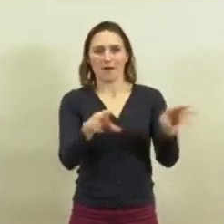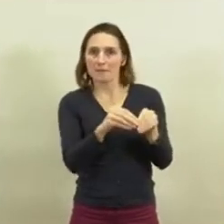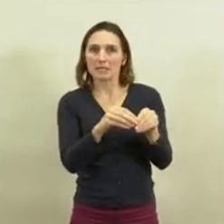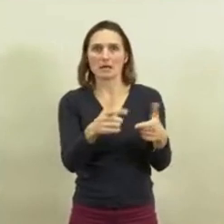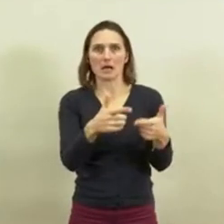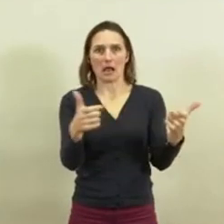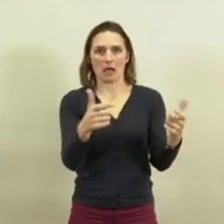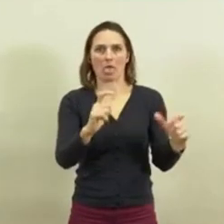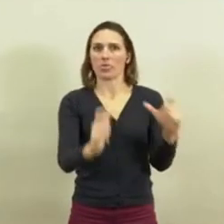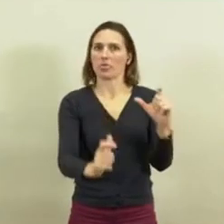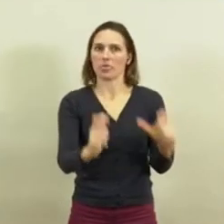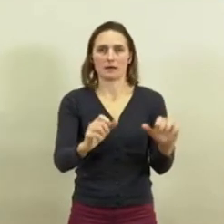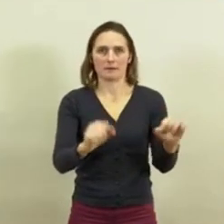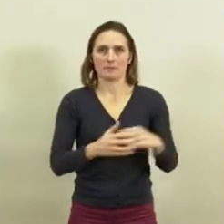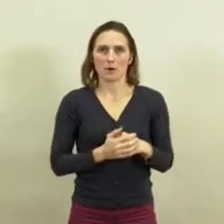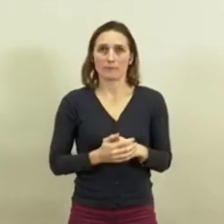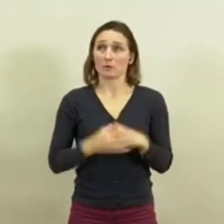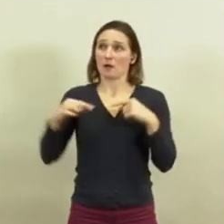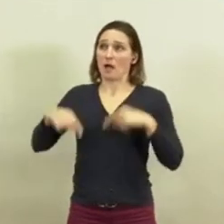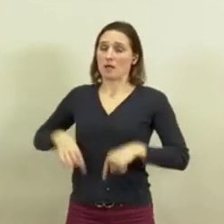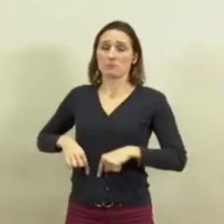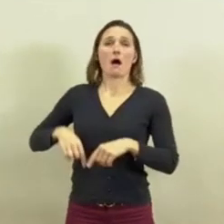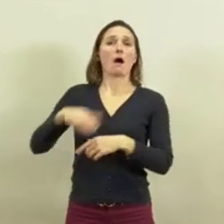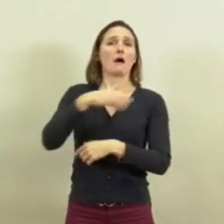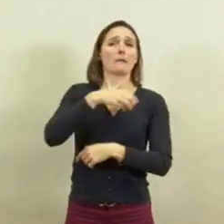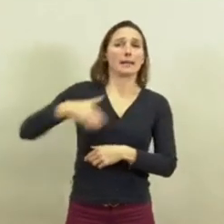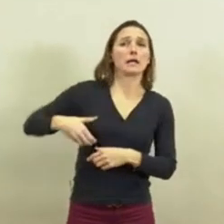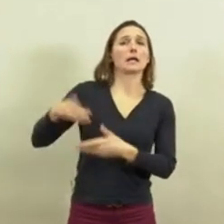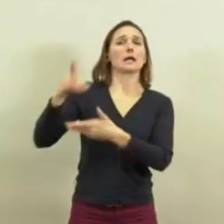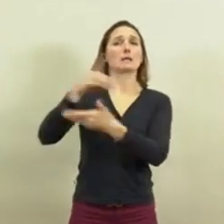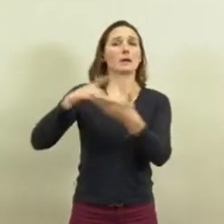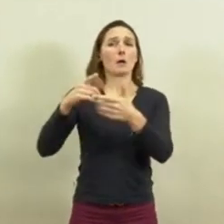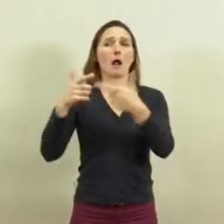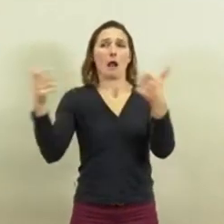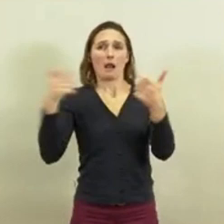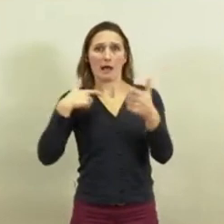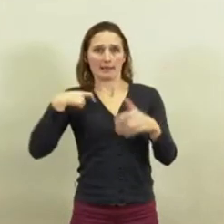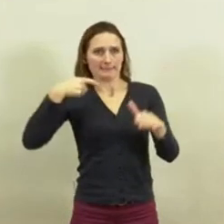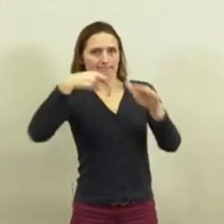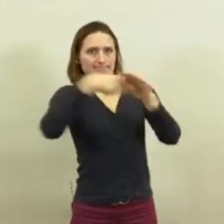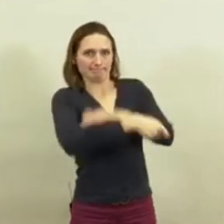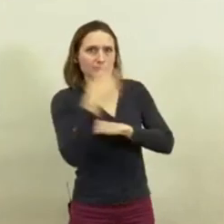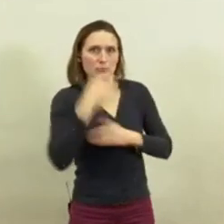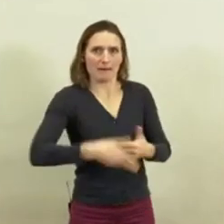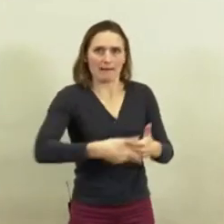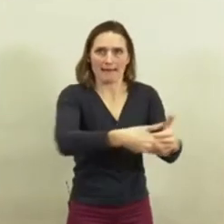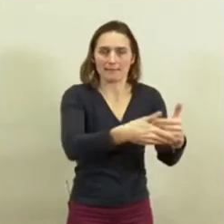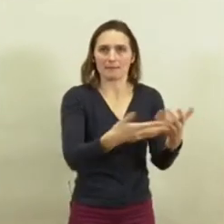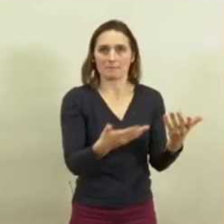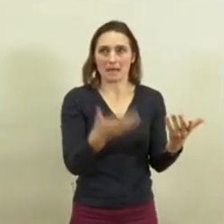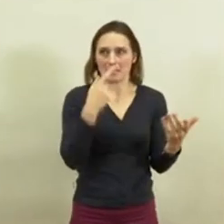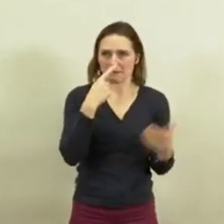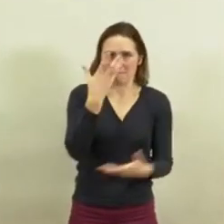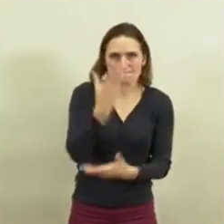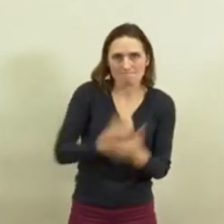ici. Et l'État et les collectivités mettent en place des moyens pour aider à encaisser le choc. Ils subsidient des angles morts dans les dispositifs